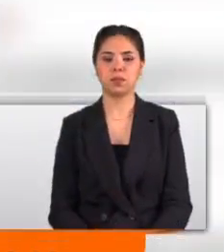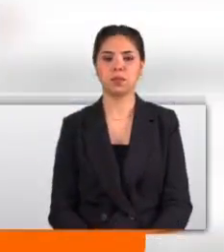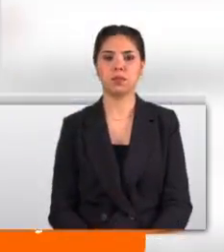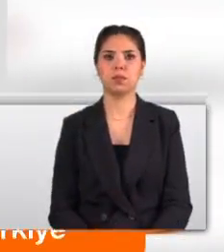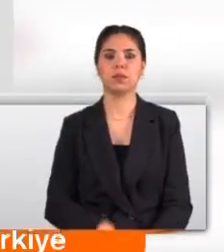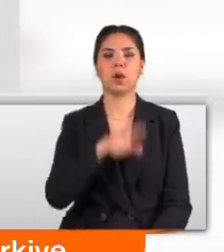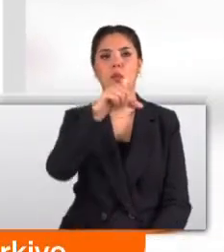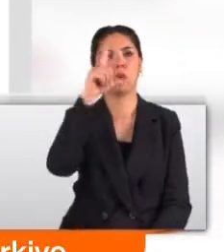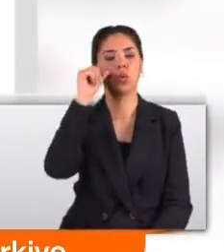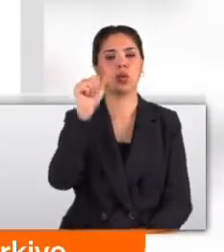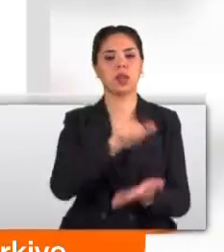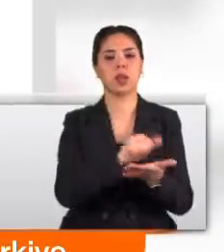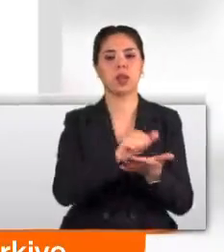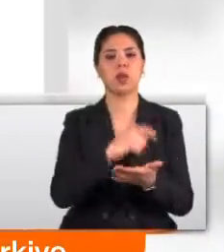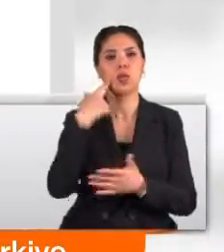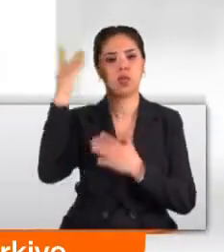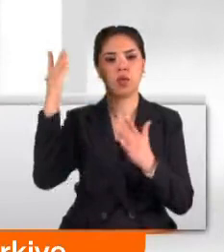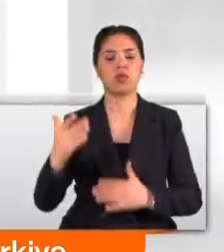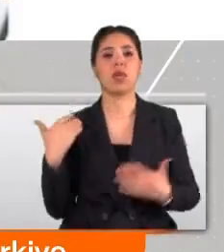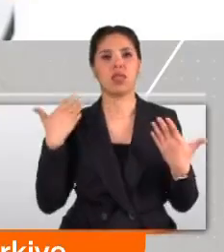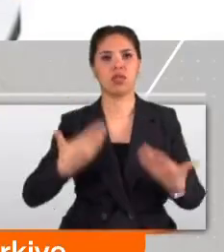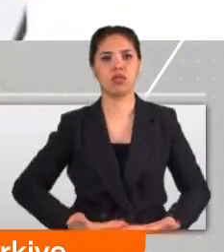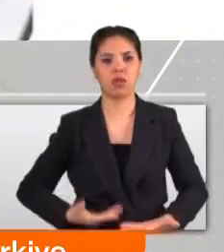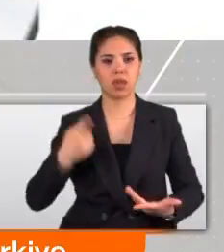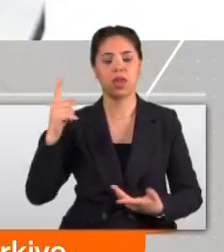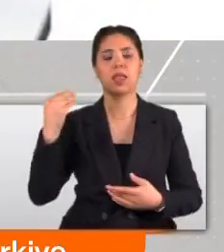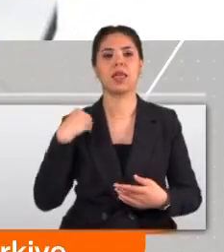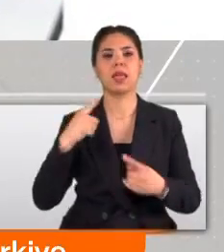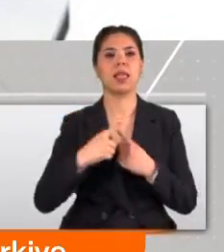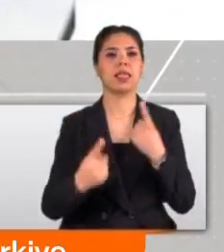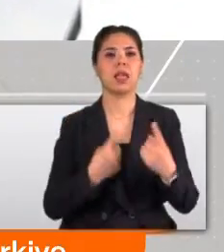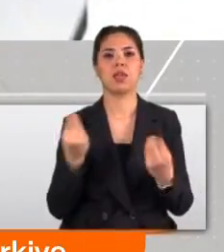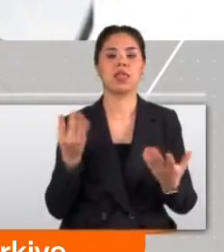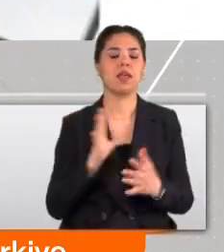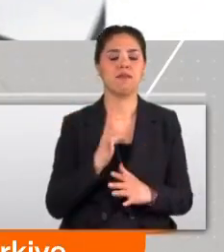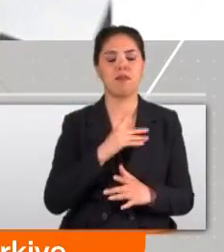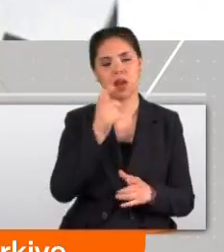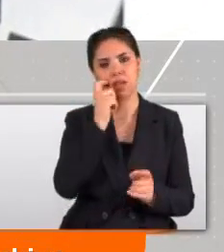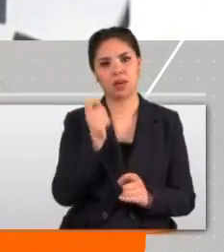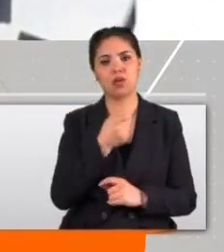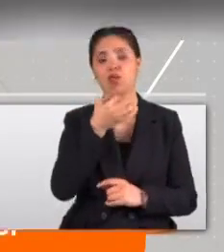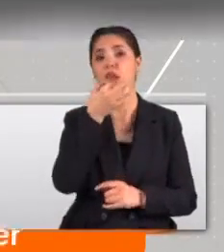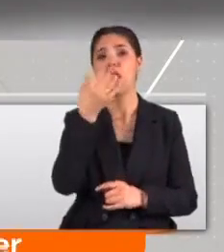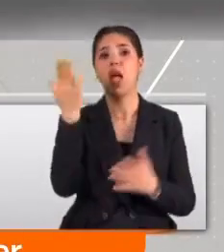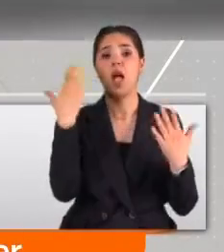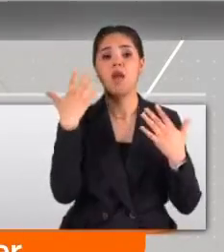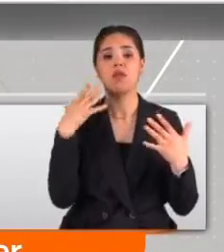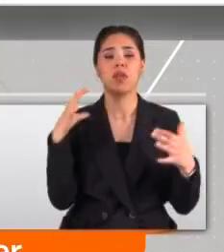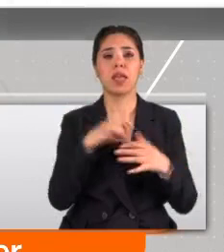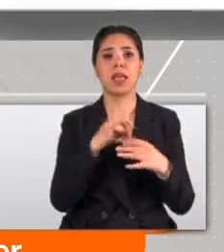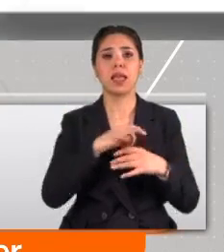Newsbump, Erdoğan'ın pilot ceketinin ve alandaki yerli teknolojilerin altını çizdi. Havacılıkla ilgili haber yapan siteler